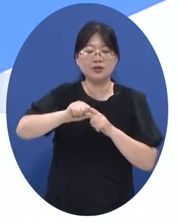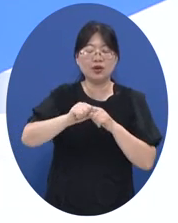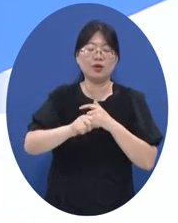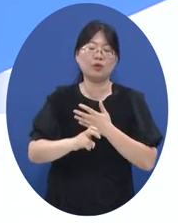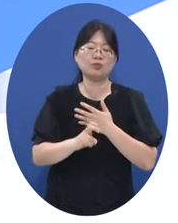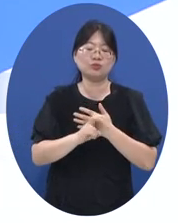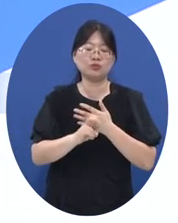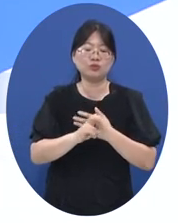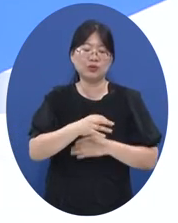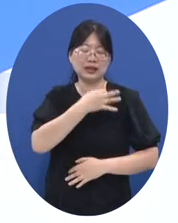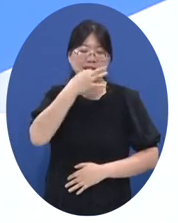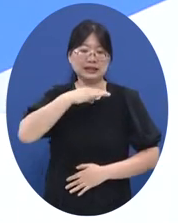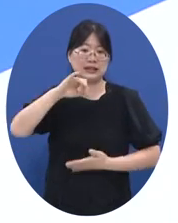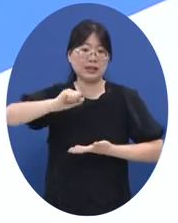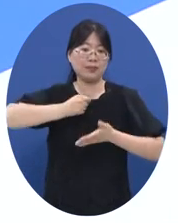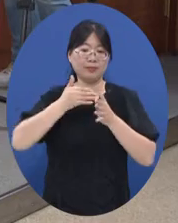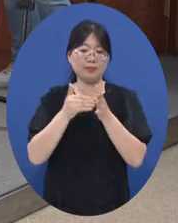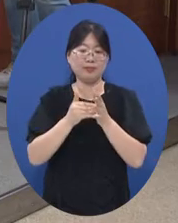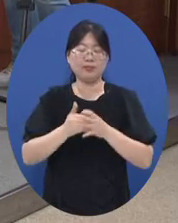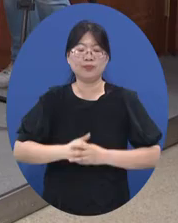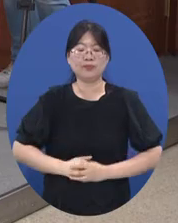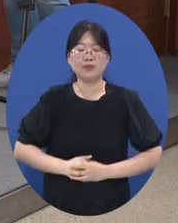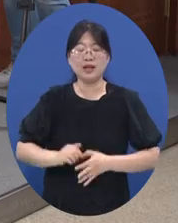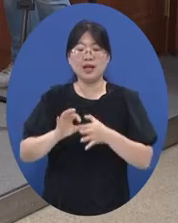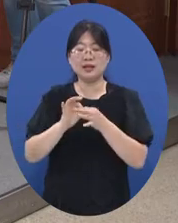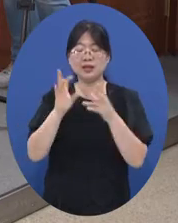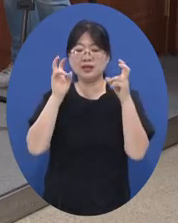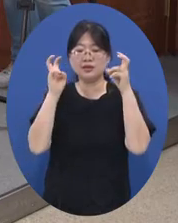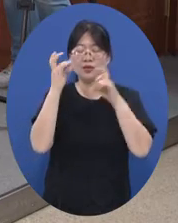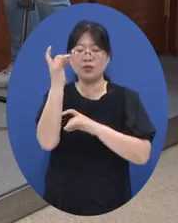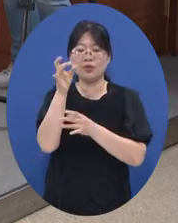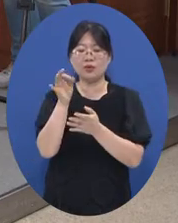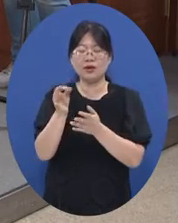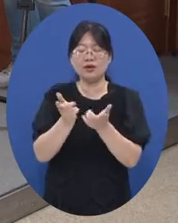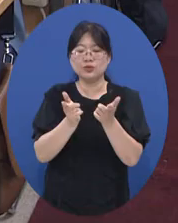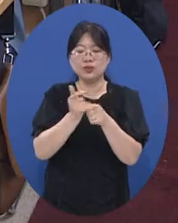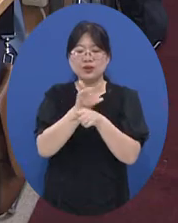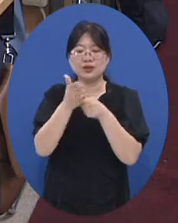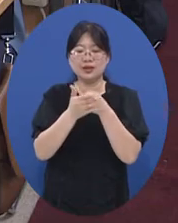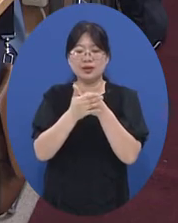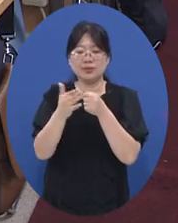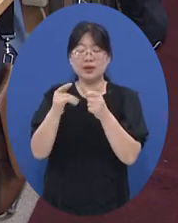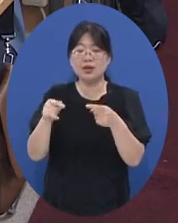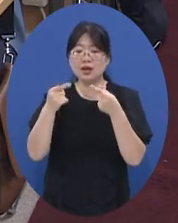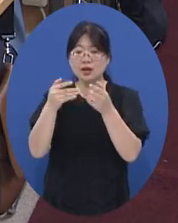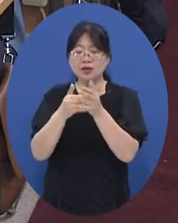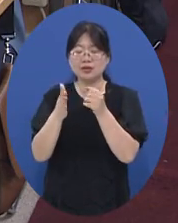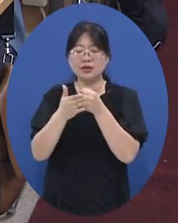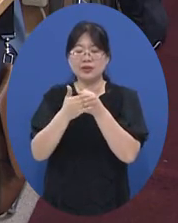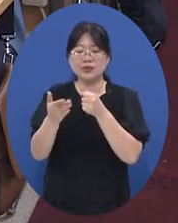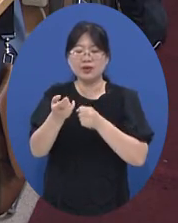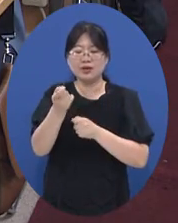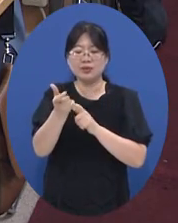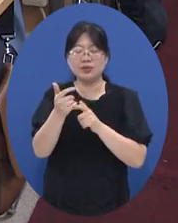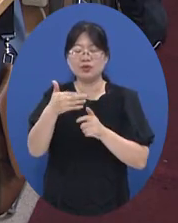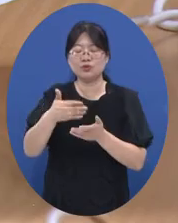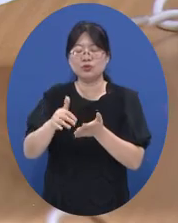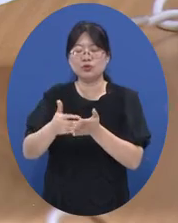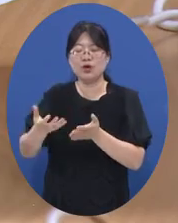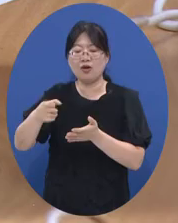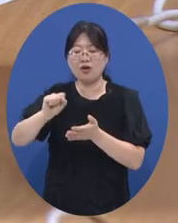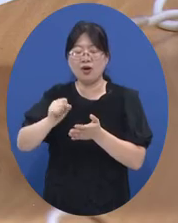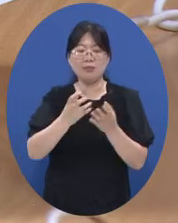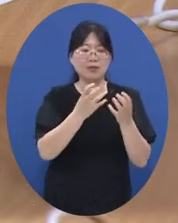수백억의 부당 이익을 취했습니다. 해당 기업이 원가를 조작해 입찰에 참가하면서 적게는